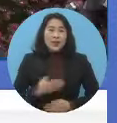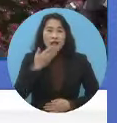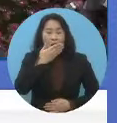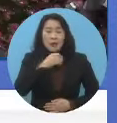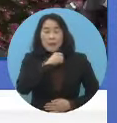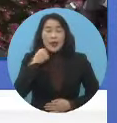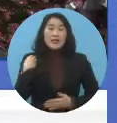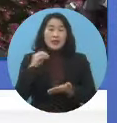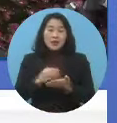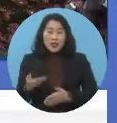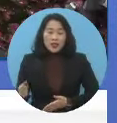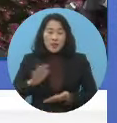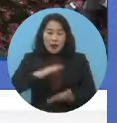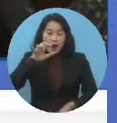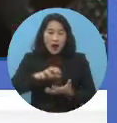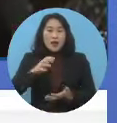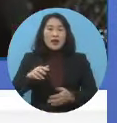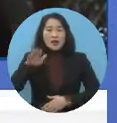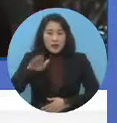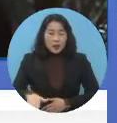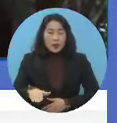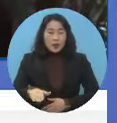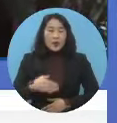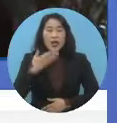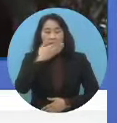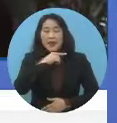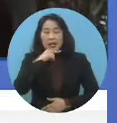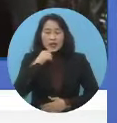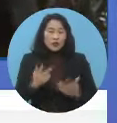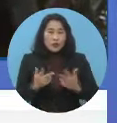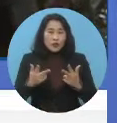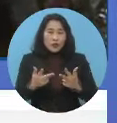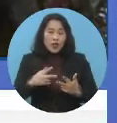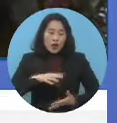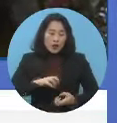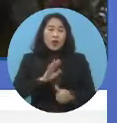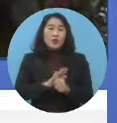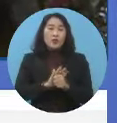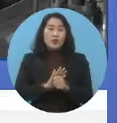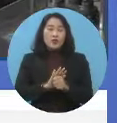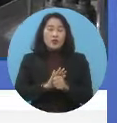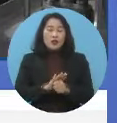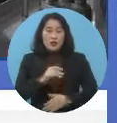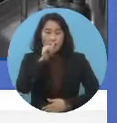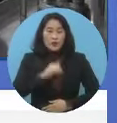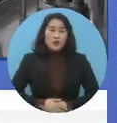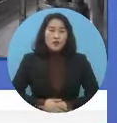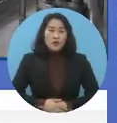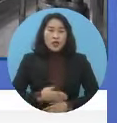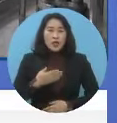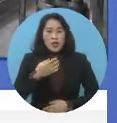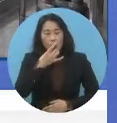단맛은 그대로 인데 열량은 낮고 혈당조절이 나 소화를 돕는 기능상 감미료가 주목받고 있습니다 곡물 당으로